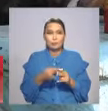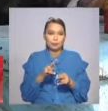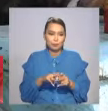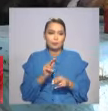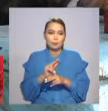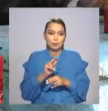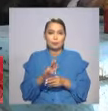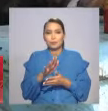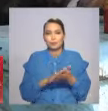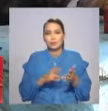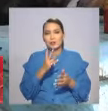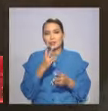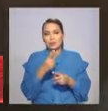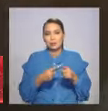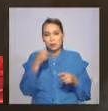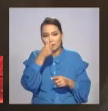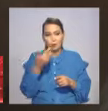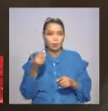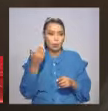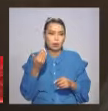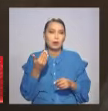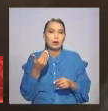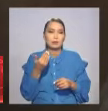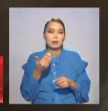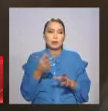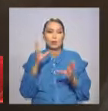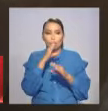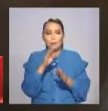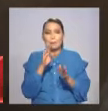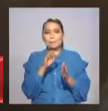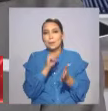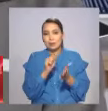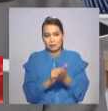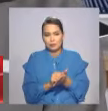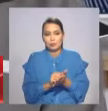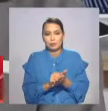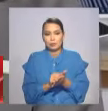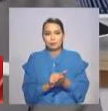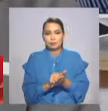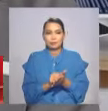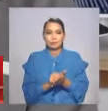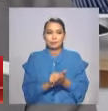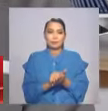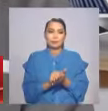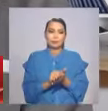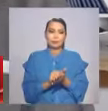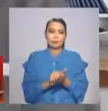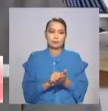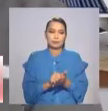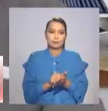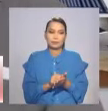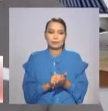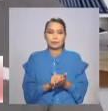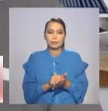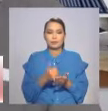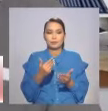столь отдаленные 2,5 года назад, но уже успел получить здесь диплом токаря. просто для себя, для души. Мне сейчас